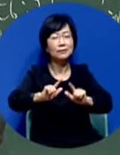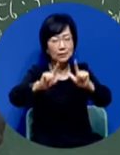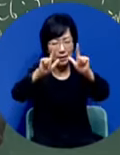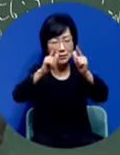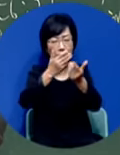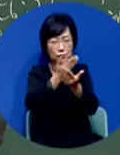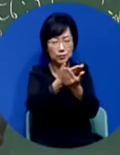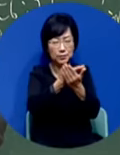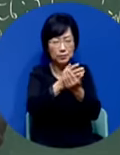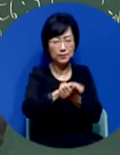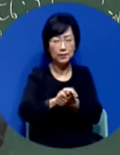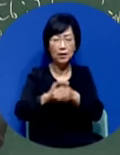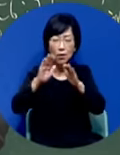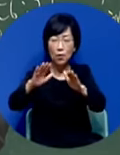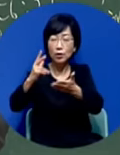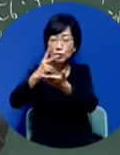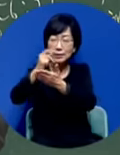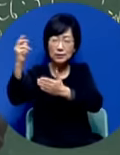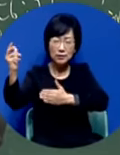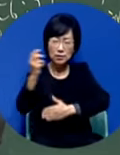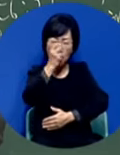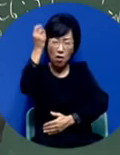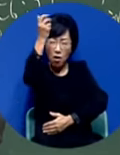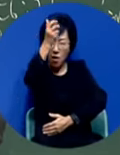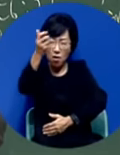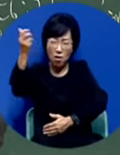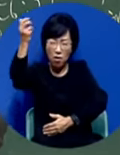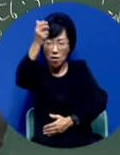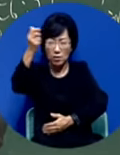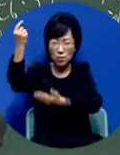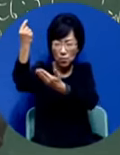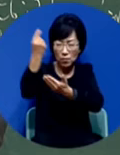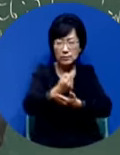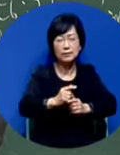주옵소서. 오늘 주의 성령께서 임하시는 날이 되게 해